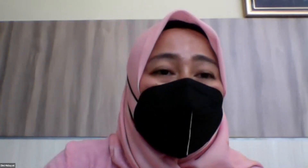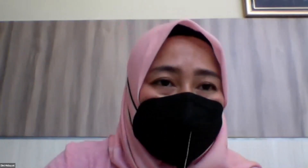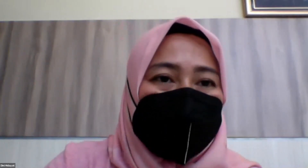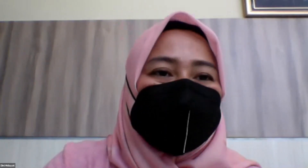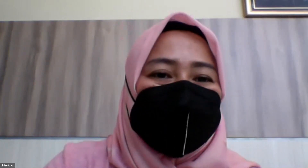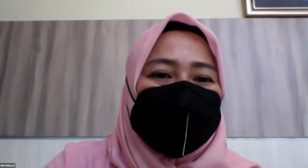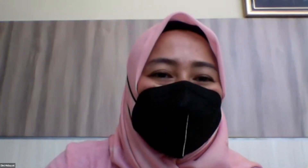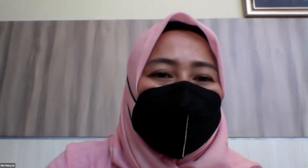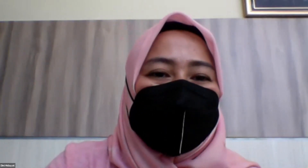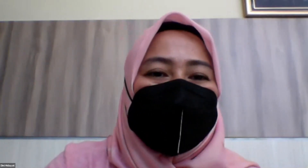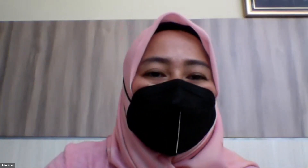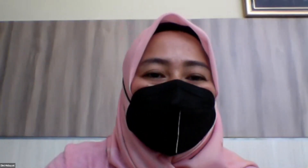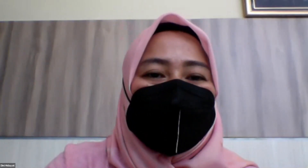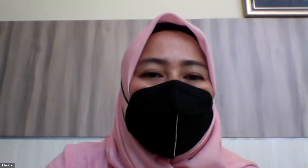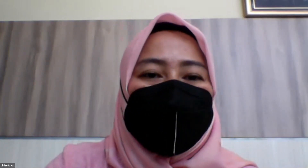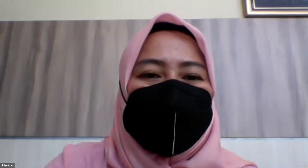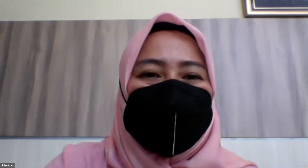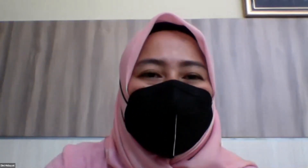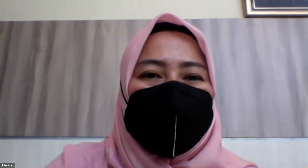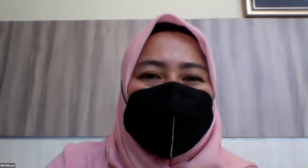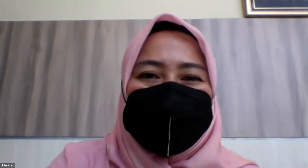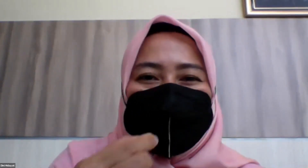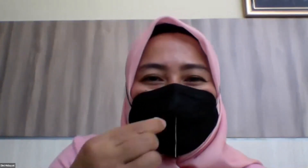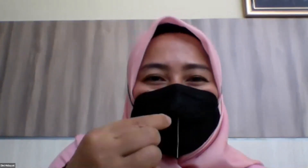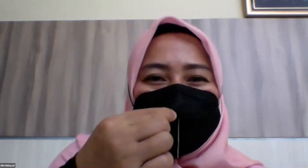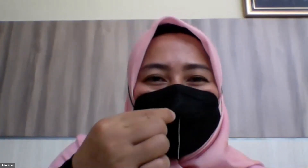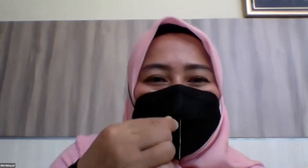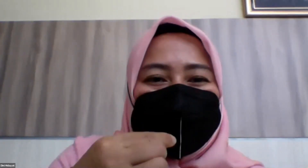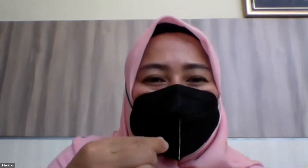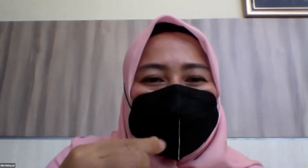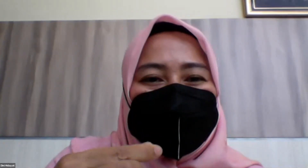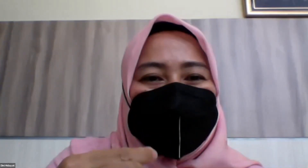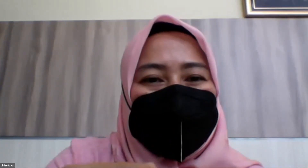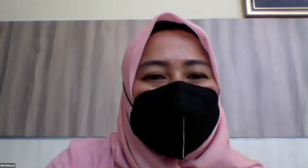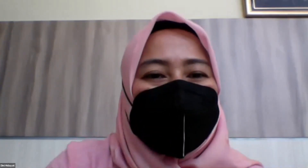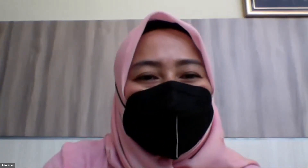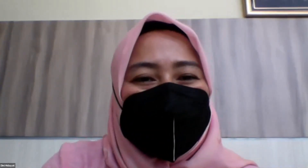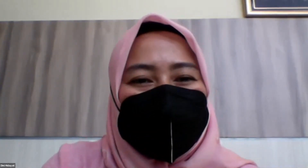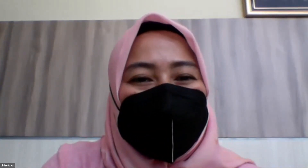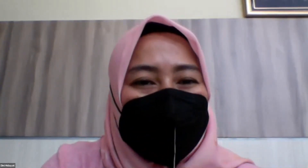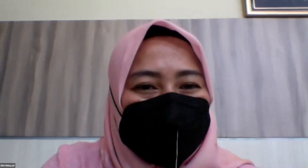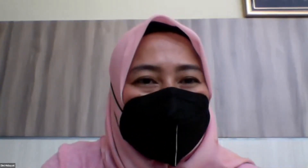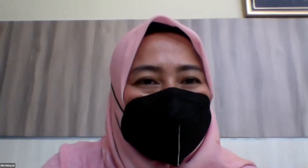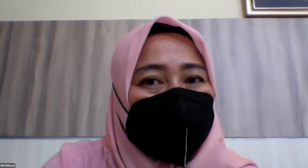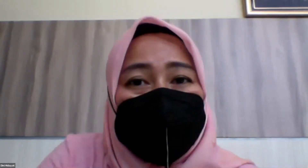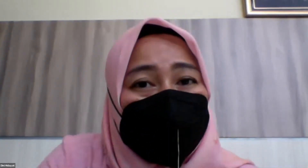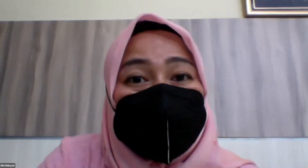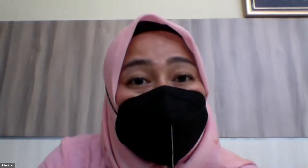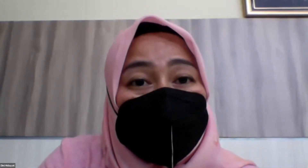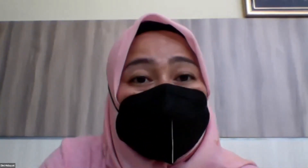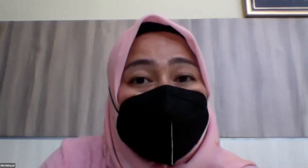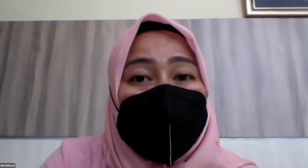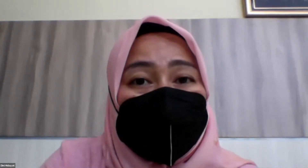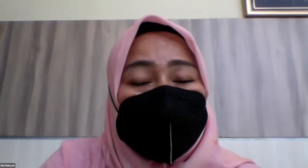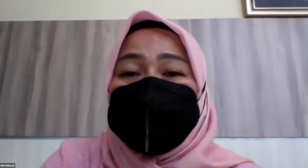suka silahkan gitu ya, tapi tidak semua ibu hamil menyukai si minyak ikan itu karena baunya. Tapi kalau